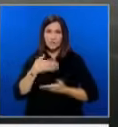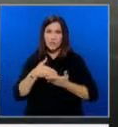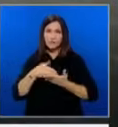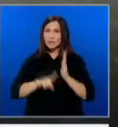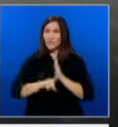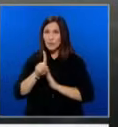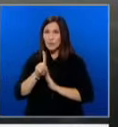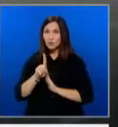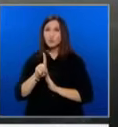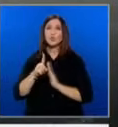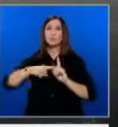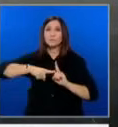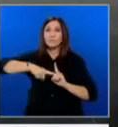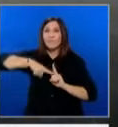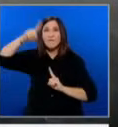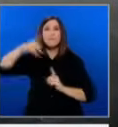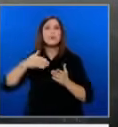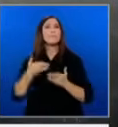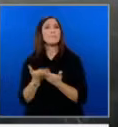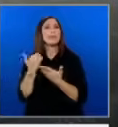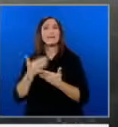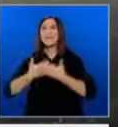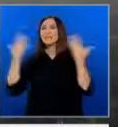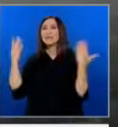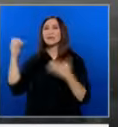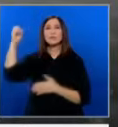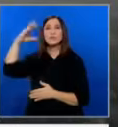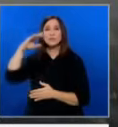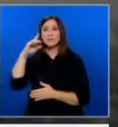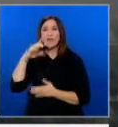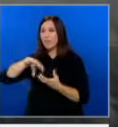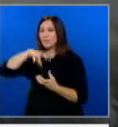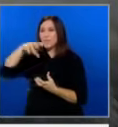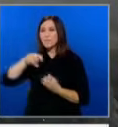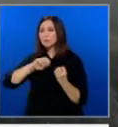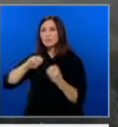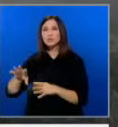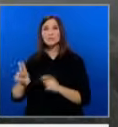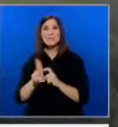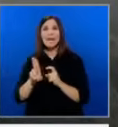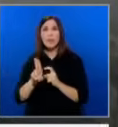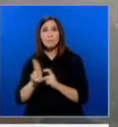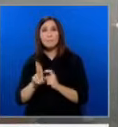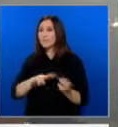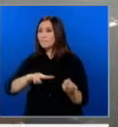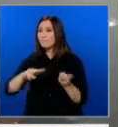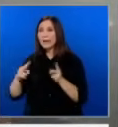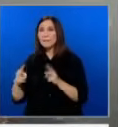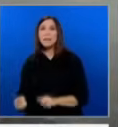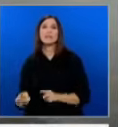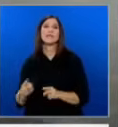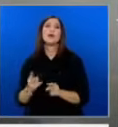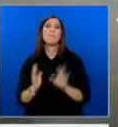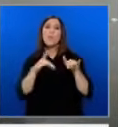Заради температурната инверсия преди Изгрев слънце, дима от сметището край Цалапица се премести над селата по поречието на Марица и над